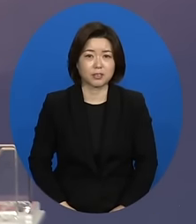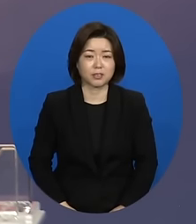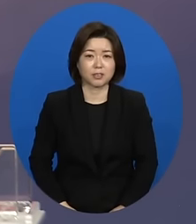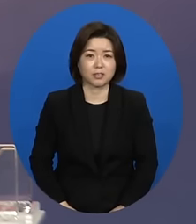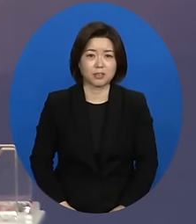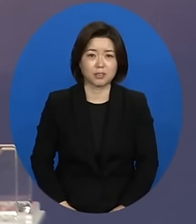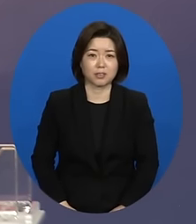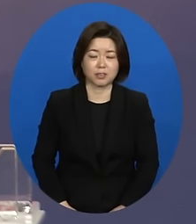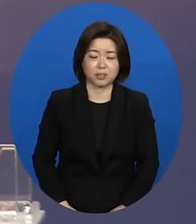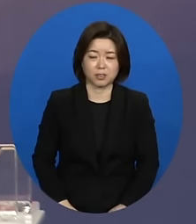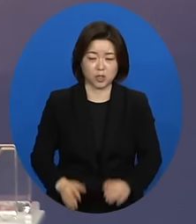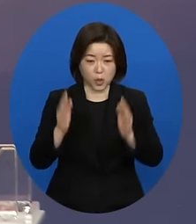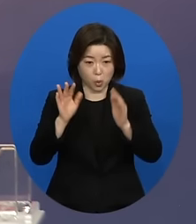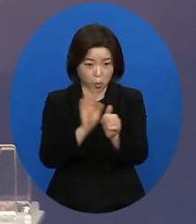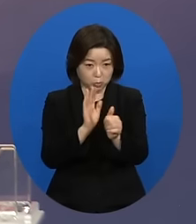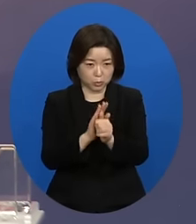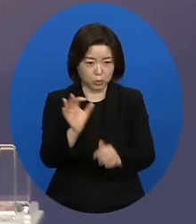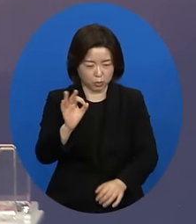장학금은 우리가 해.